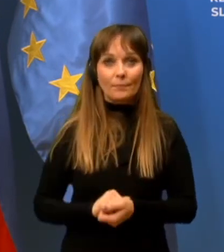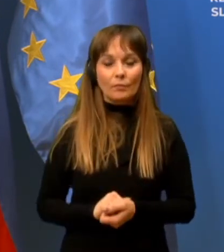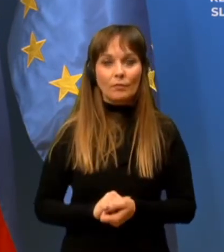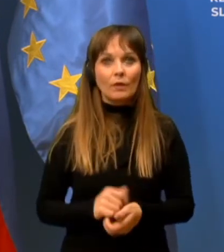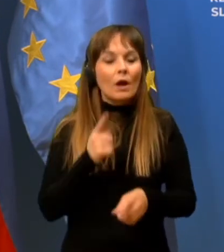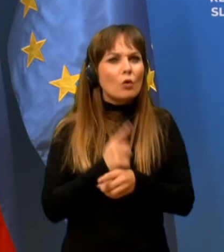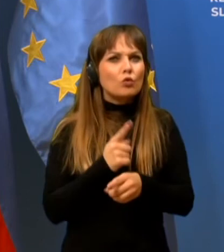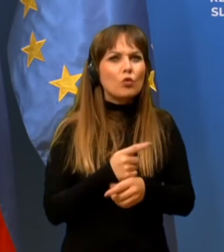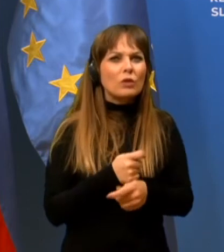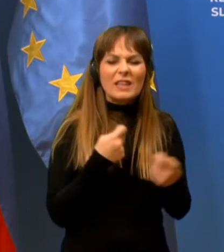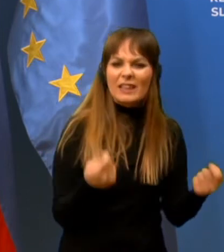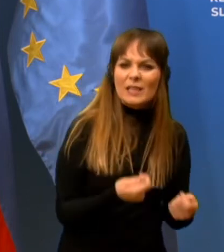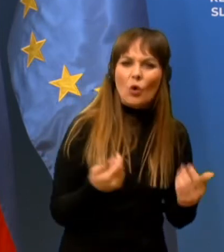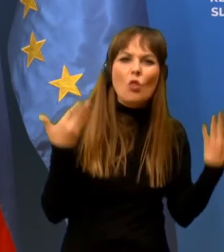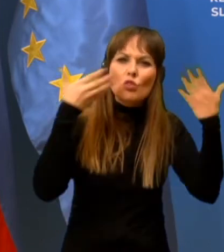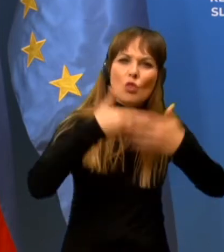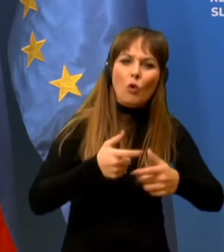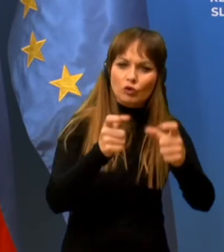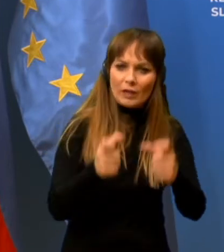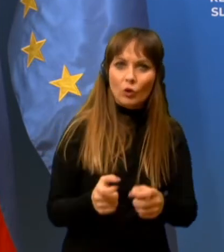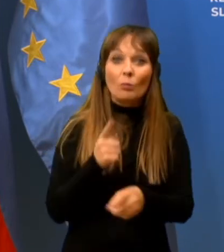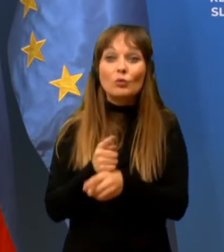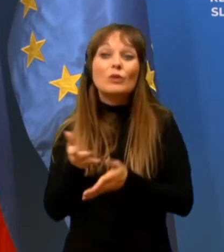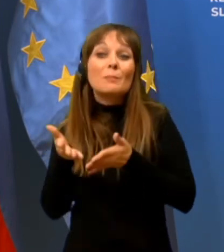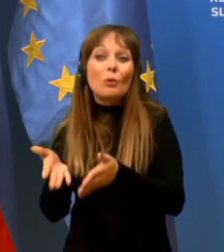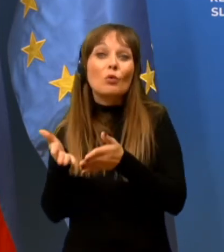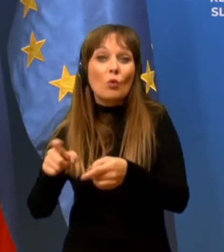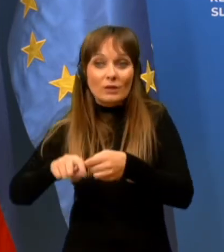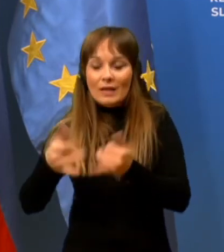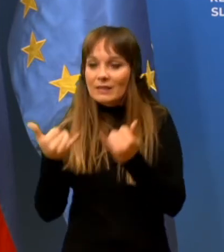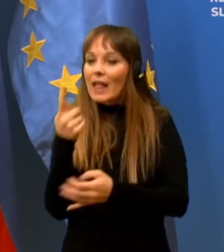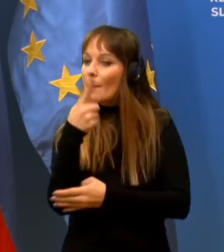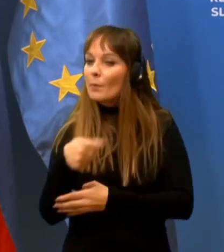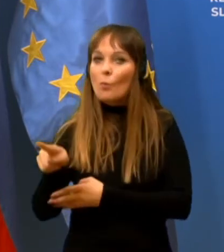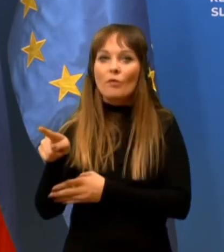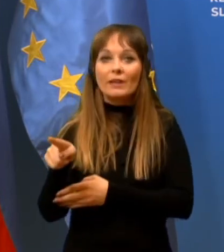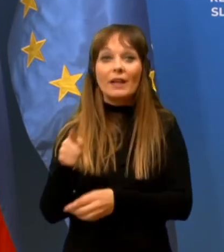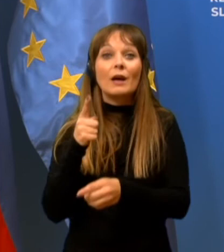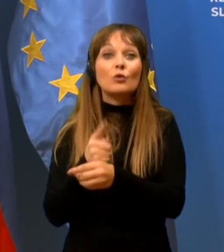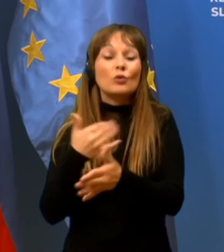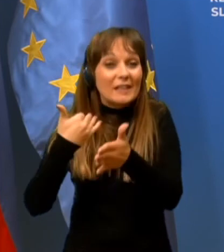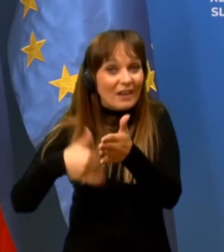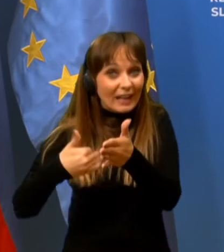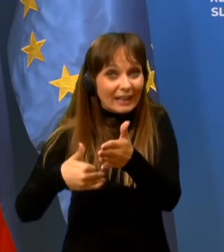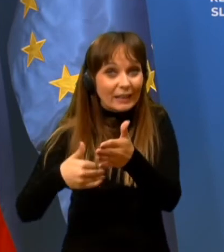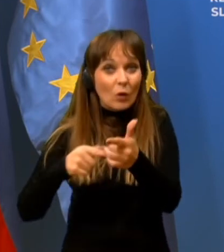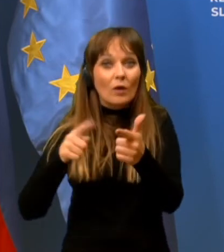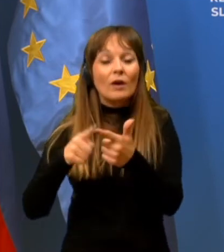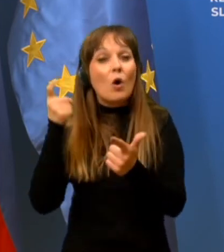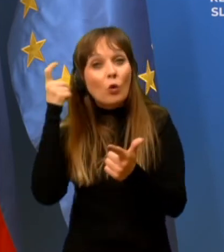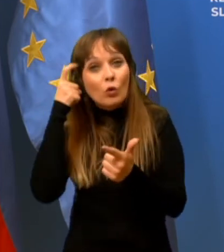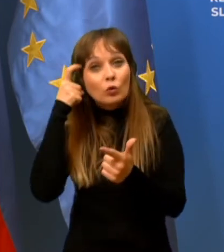Poleg diskotek in nočnih klubov je ponujanje storitev sedaj prepovedano tudi v kinematografih in